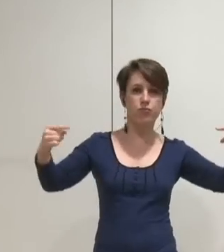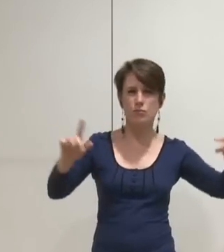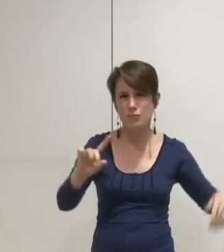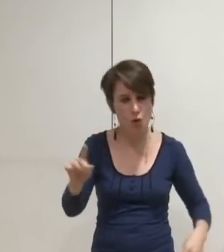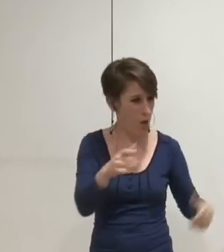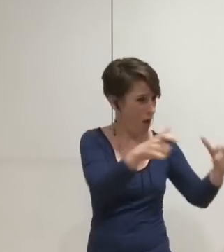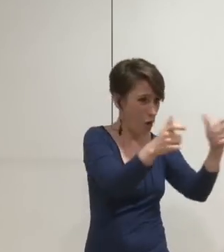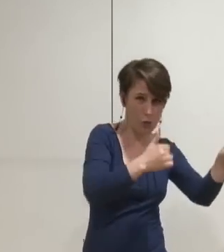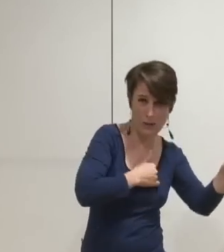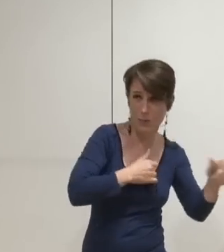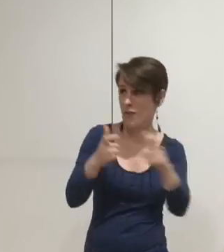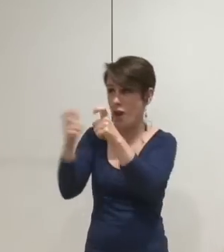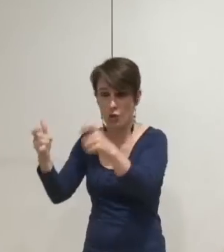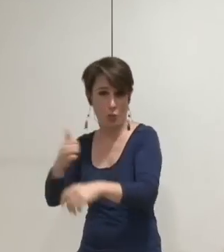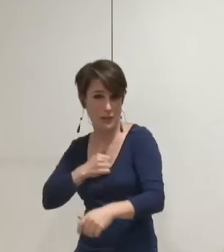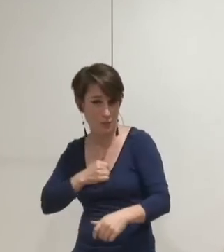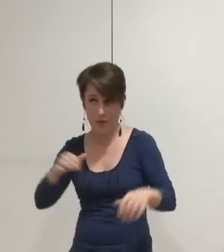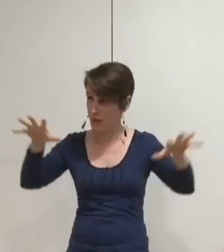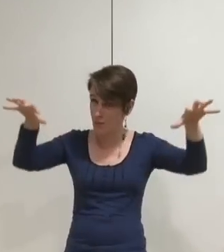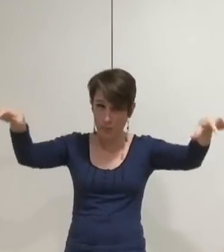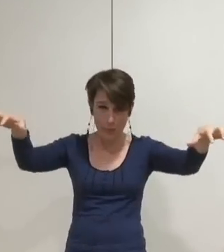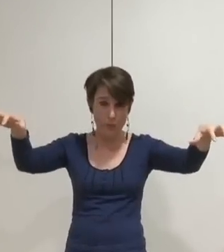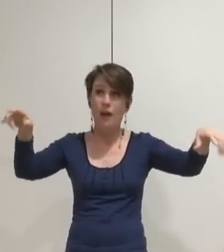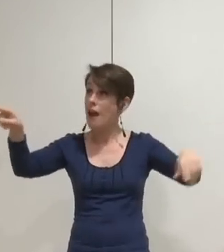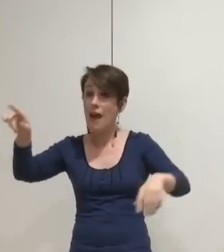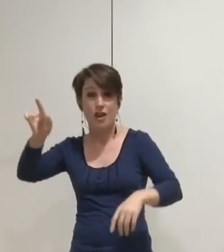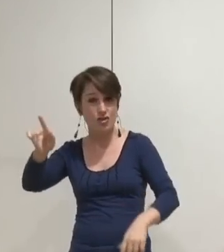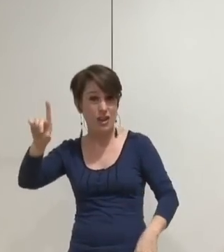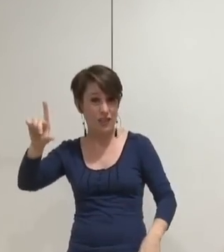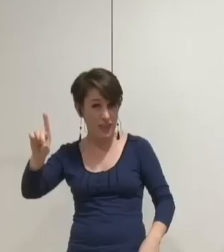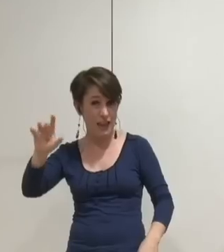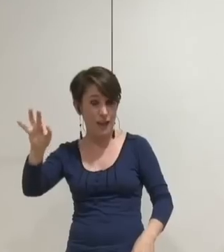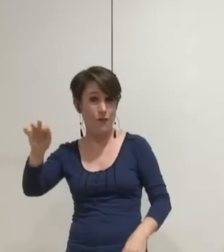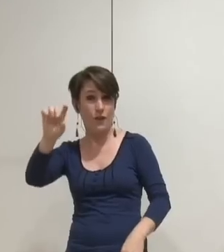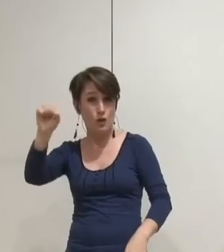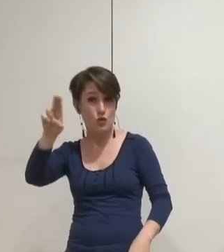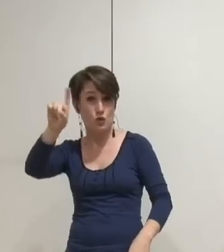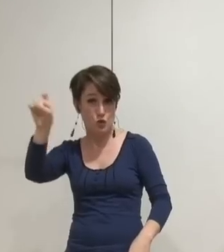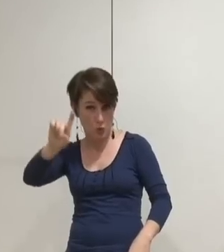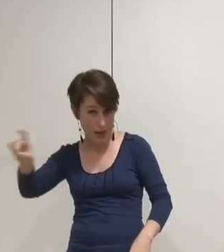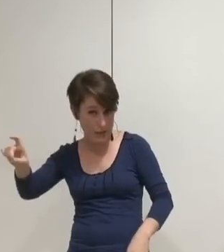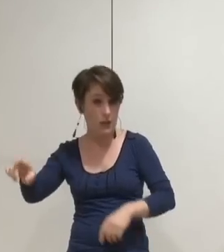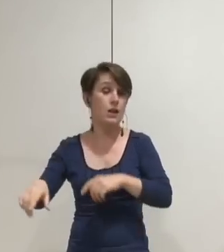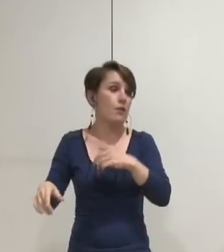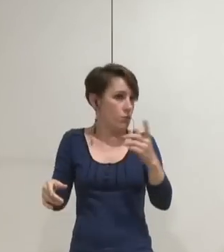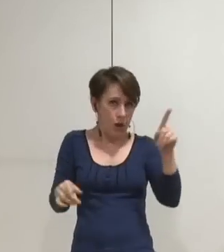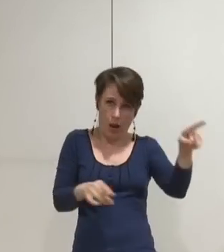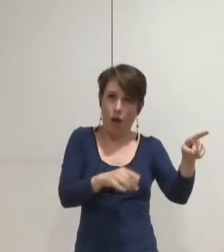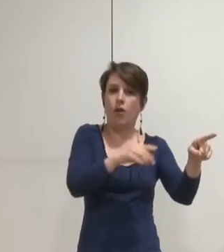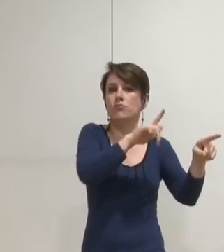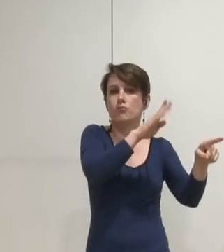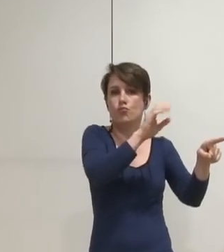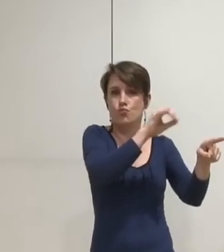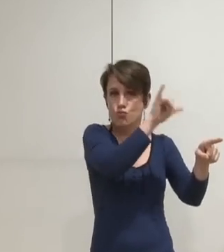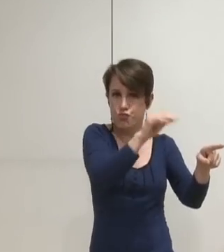groupements privés adossier à des grands groupes privés notamment GDF suè et Philips en ce qui concerne l'offre présentée par GEG ce qui correspond à des travaux